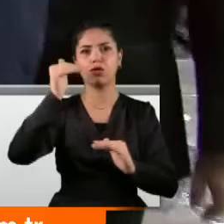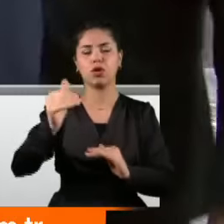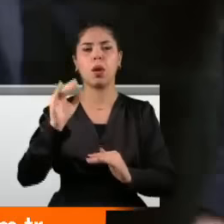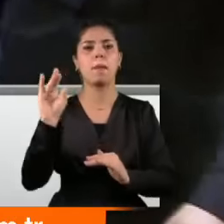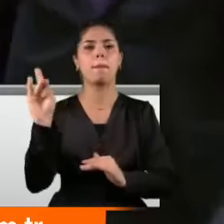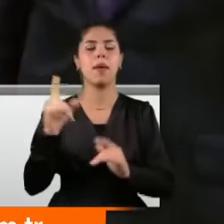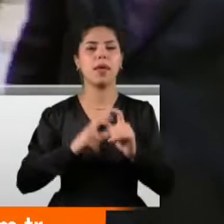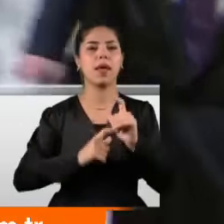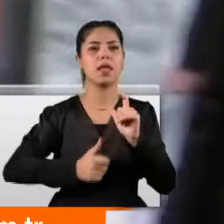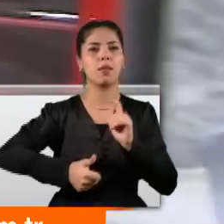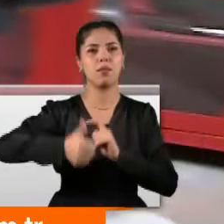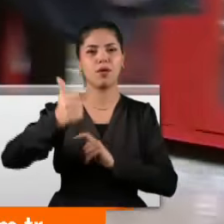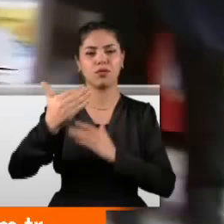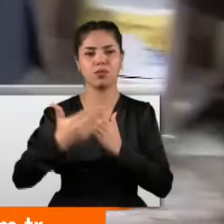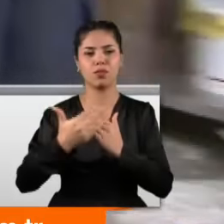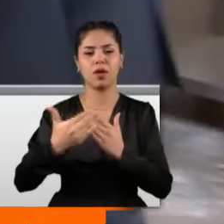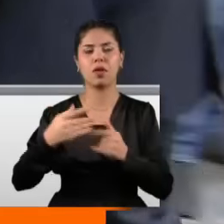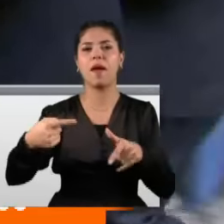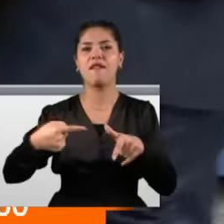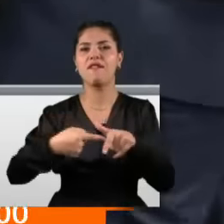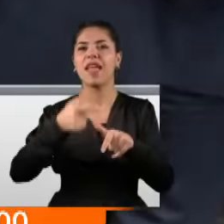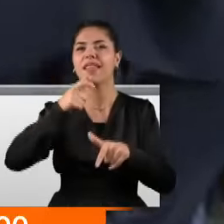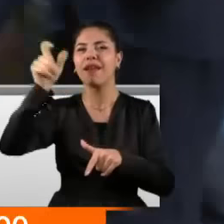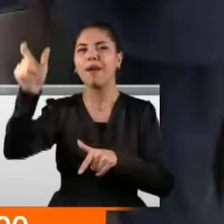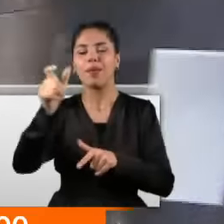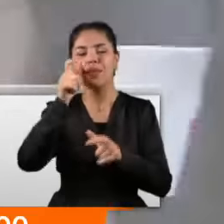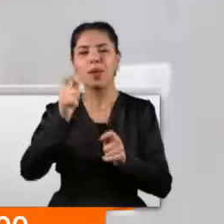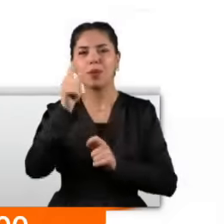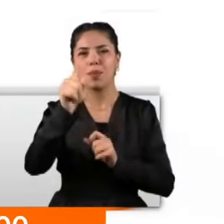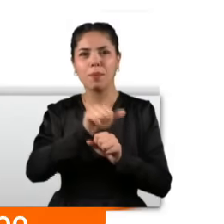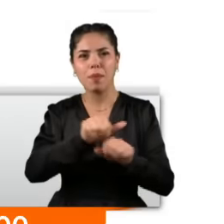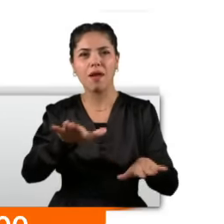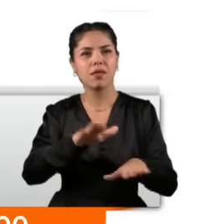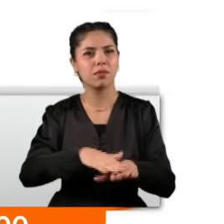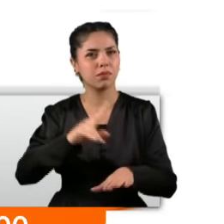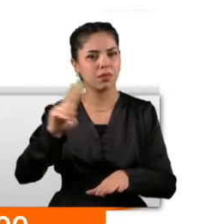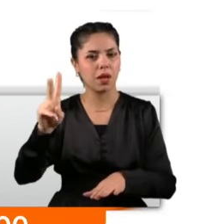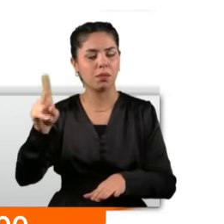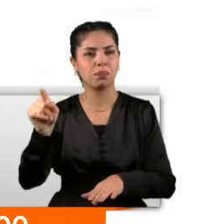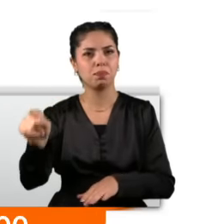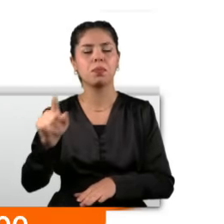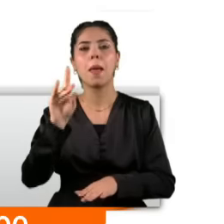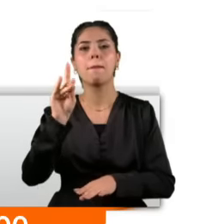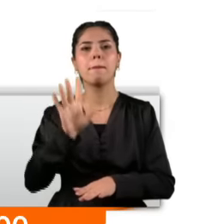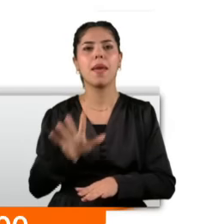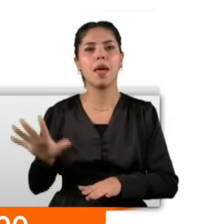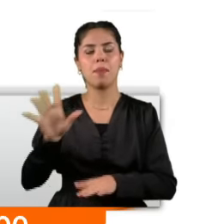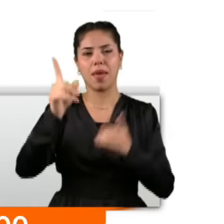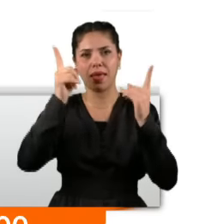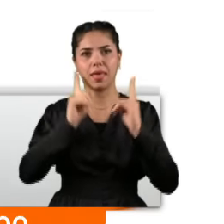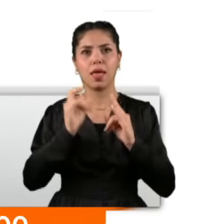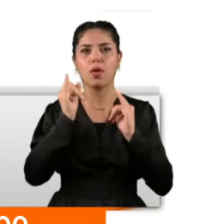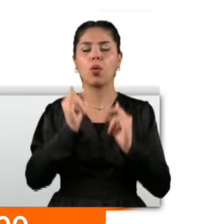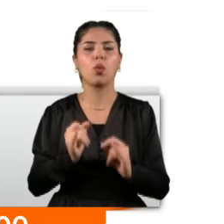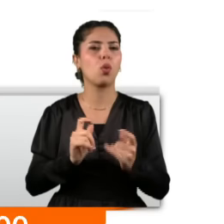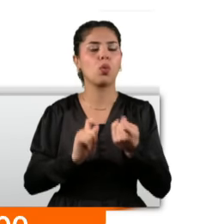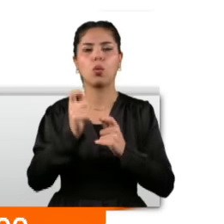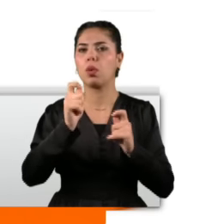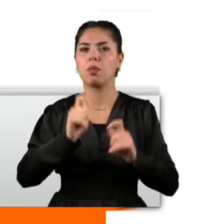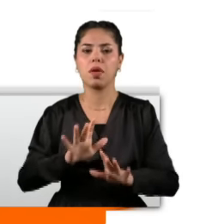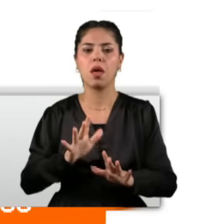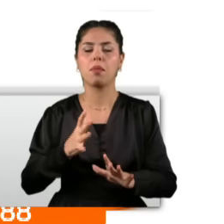MHP Genel Başkan Yardımcısı Fethi Yıldız'dan da dikkat çeken bir paylaşım geldi. Yıldız, MHP yetkisini kötüye kullanmayan,